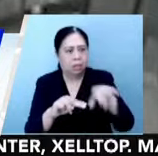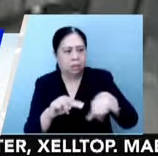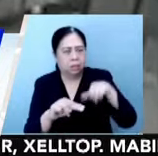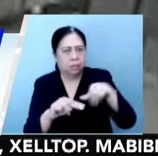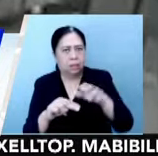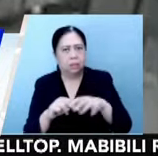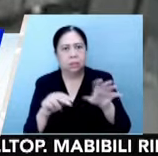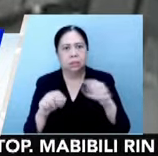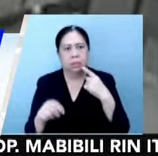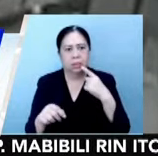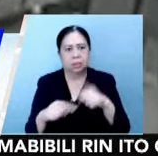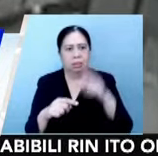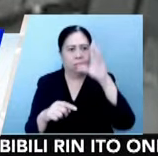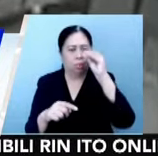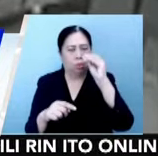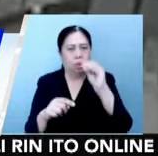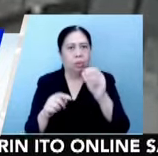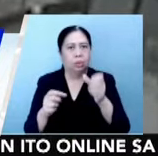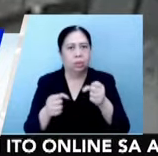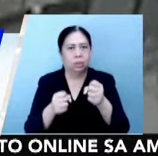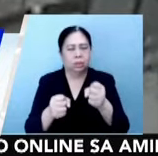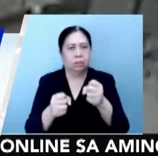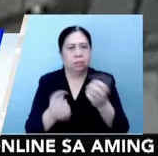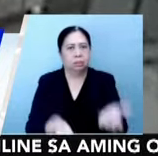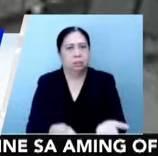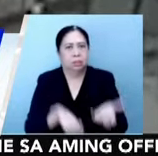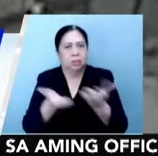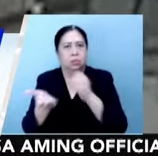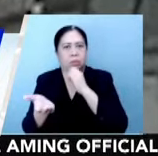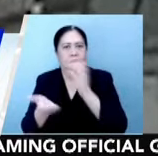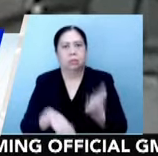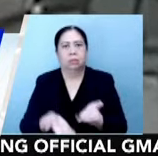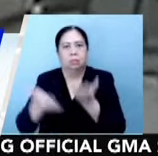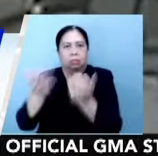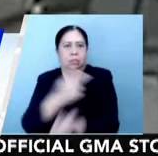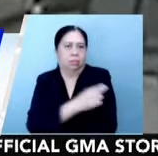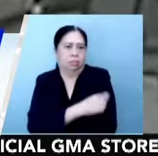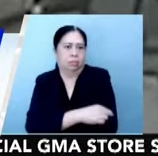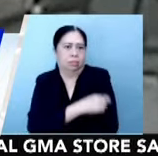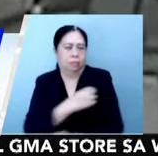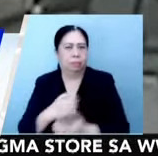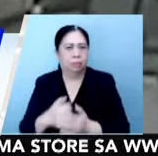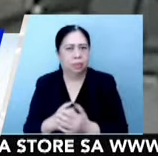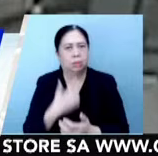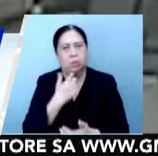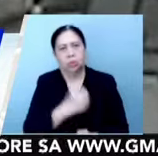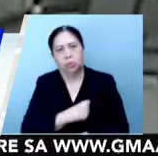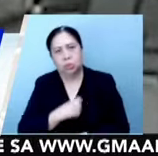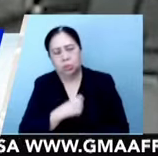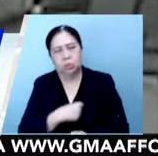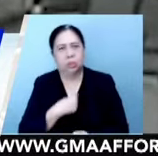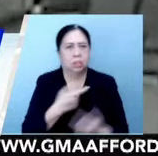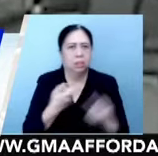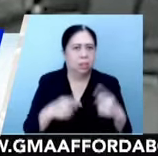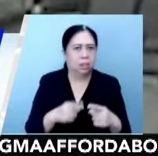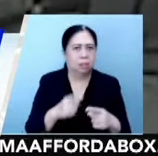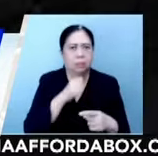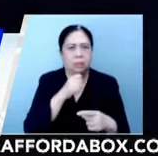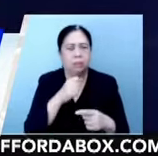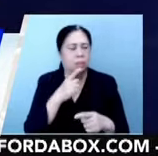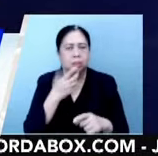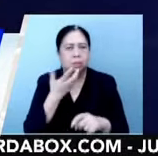daw na lalaki sa eskinita. Binuhat si lola at dinala sa ospital. Nagsisisi raw siya sa nangyari na hindi raw niya